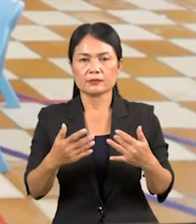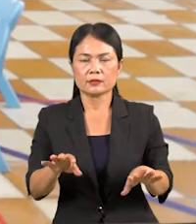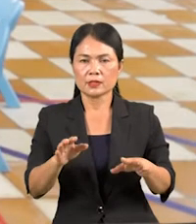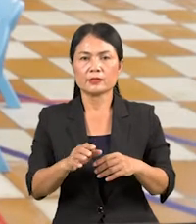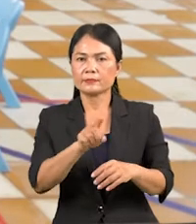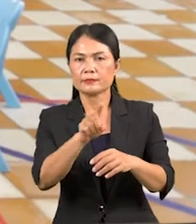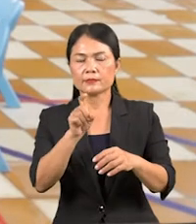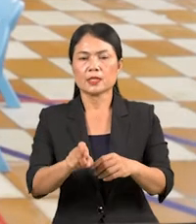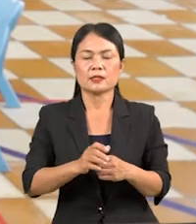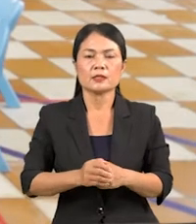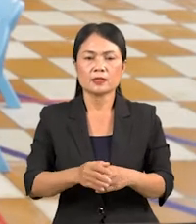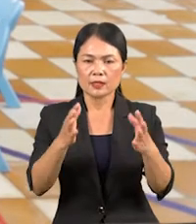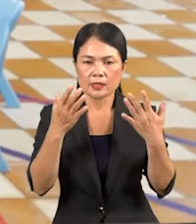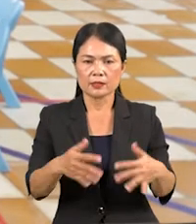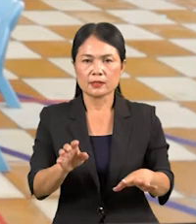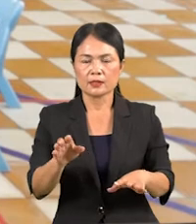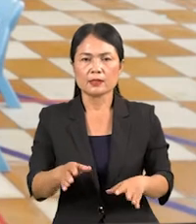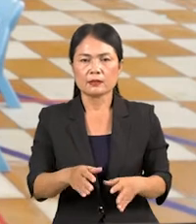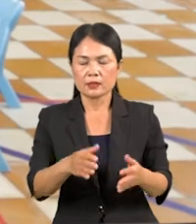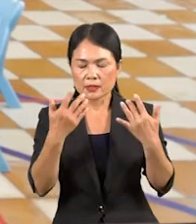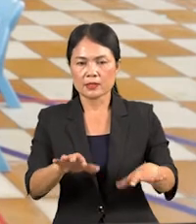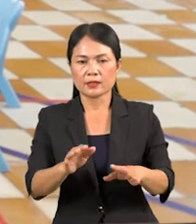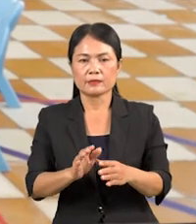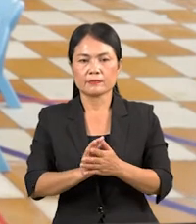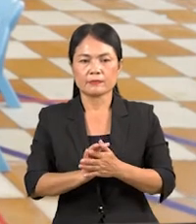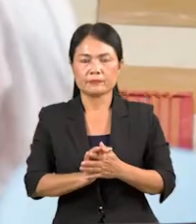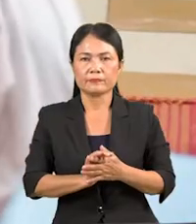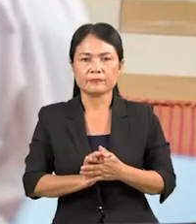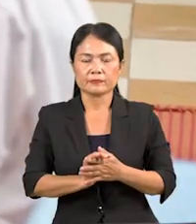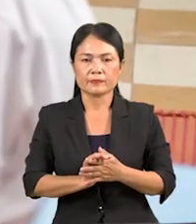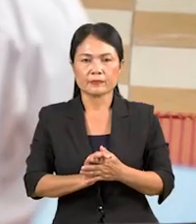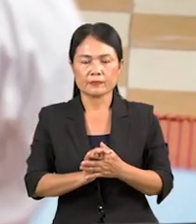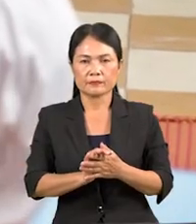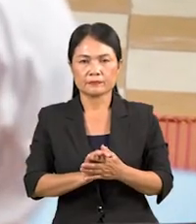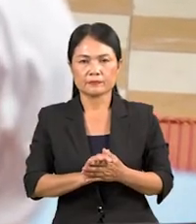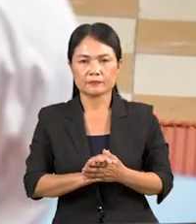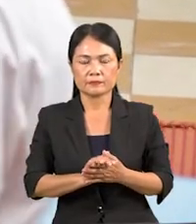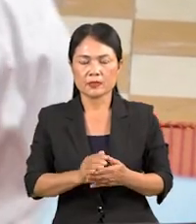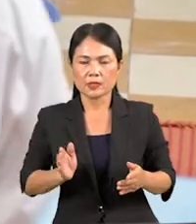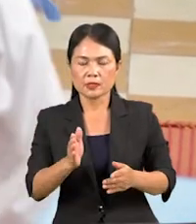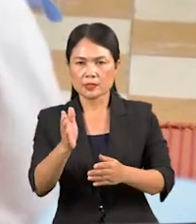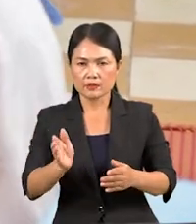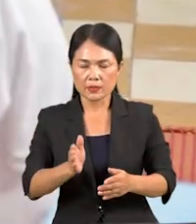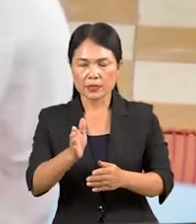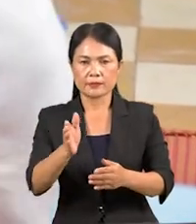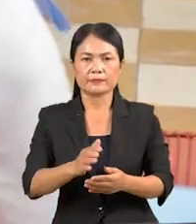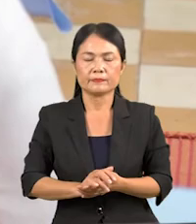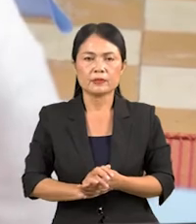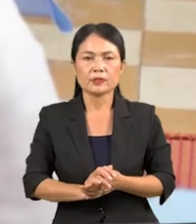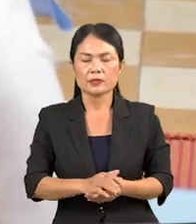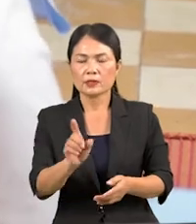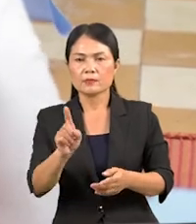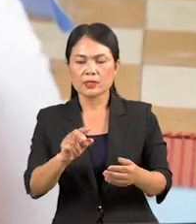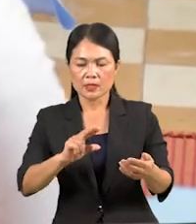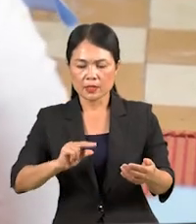ហើយណែហើយហើយរឺណែហើយតោះឲ្យលឿនចាំមើលអ្នក